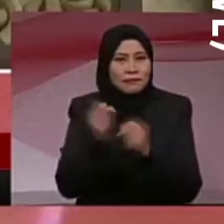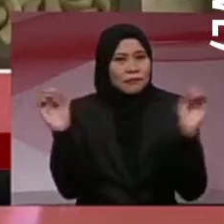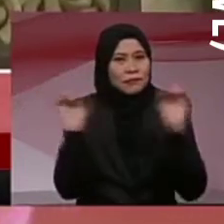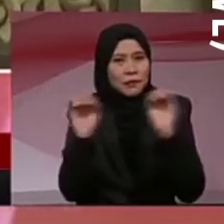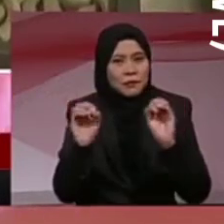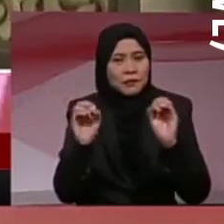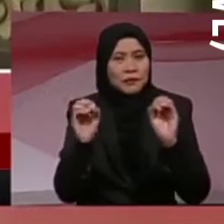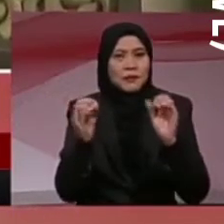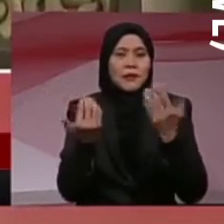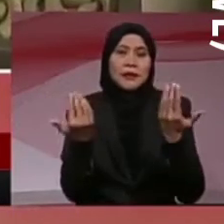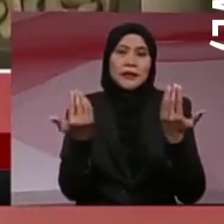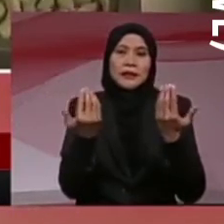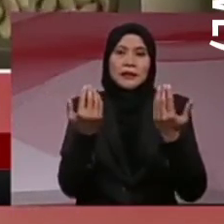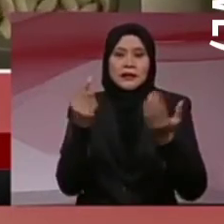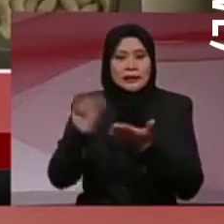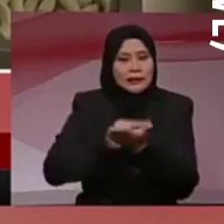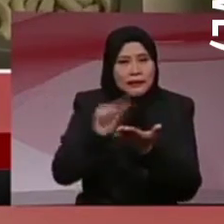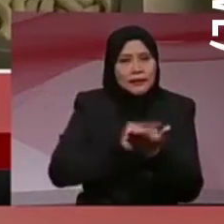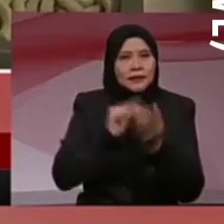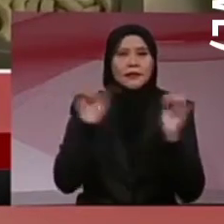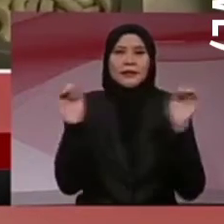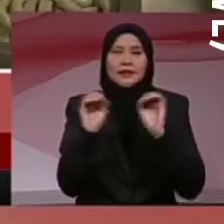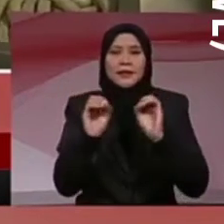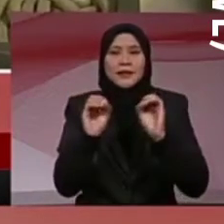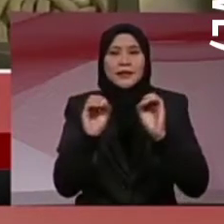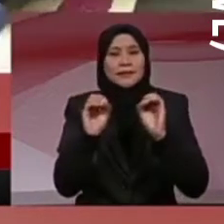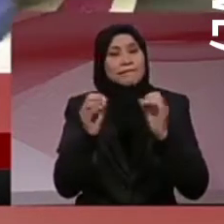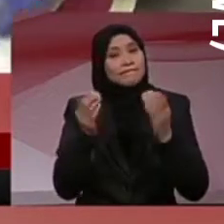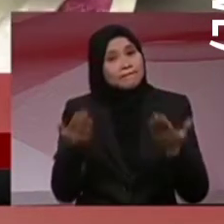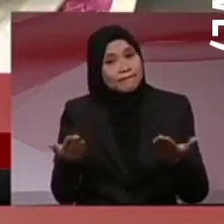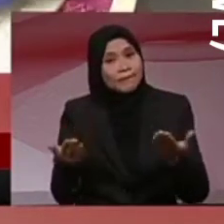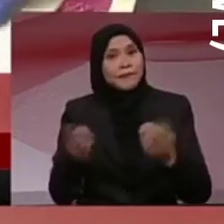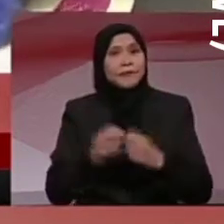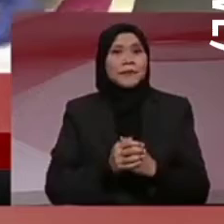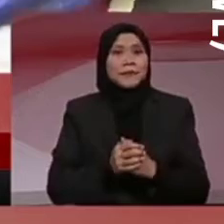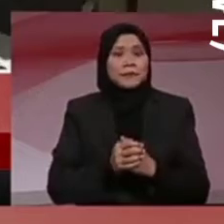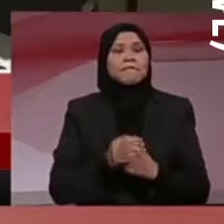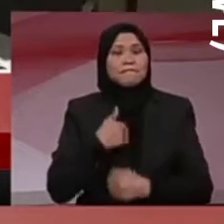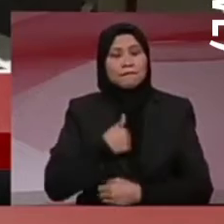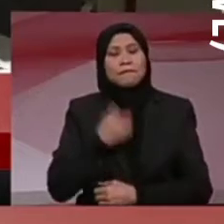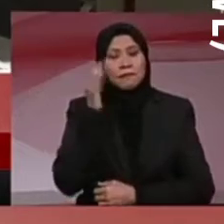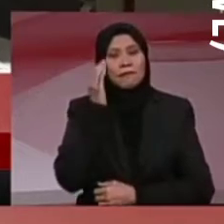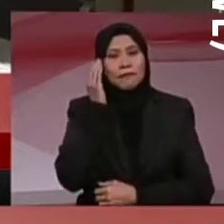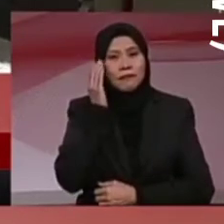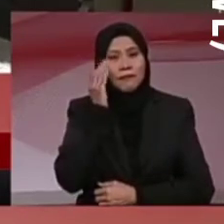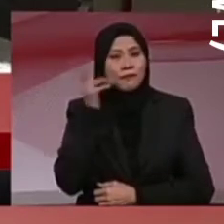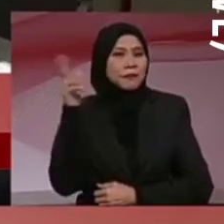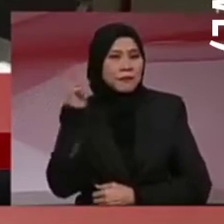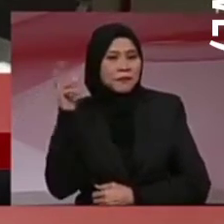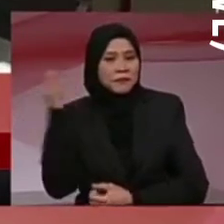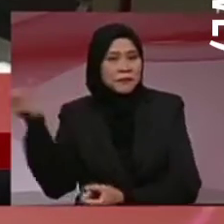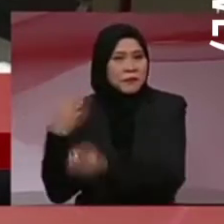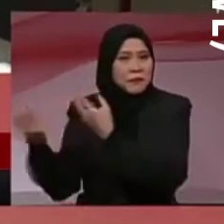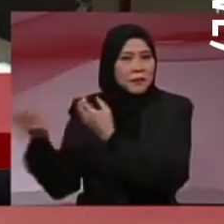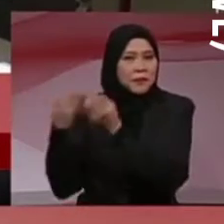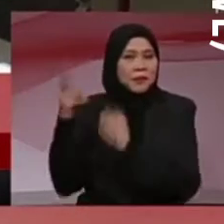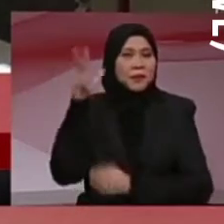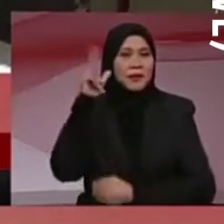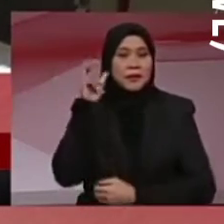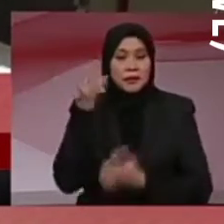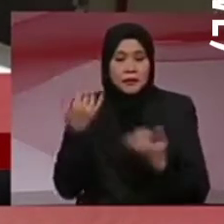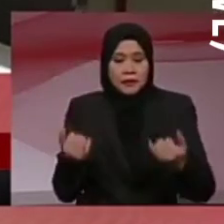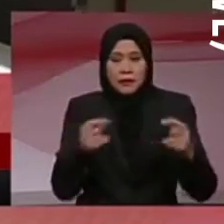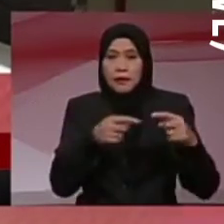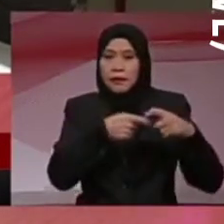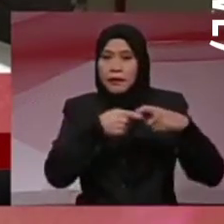setiap punca pendapatan Hai saya mendengar rintihan sedari Lestari berkenaan moratorium